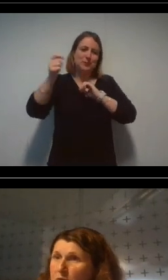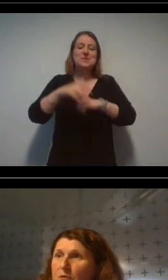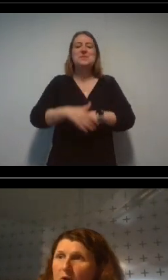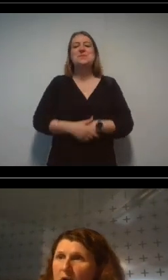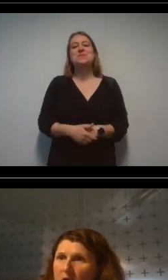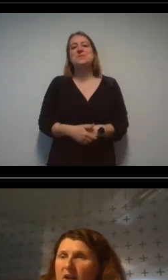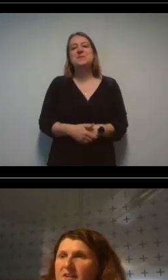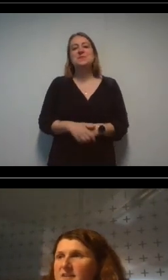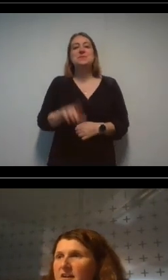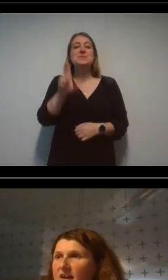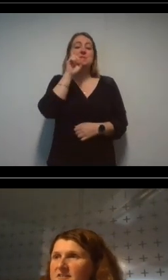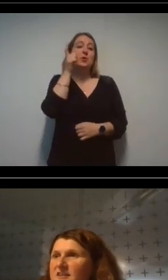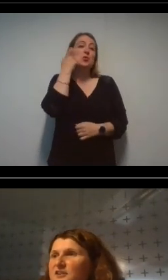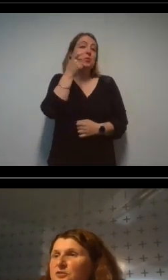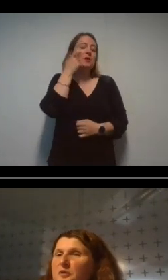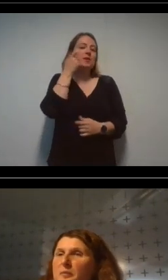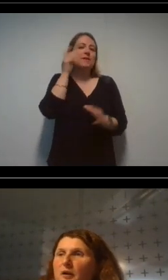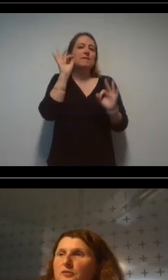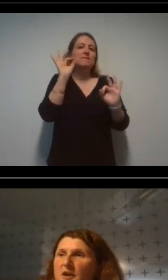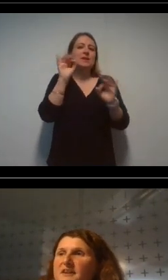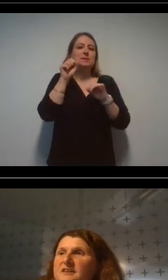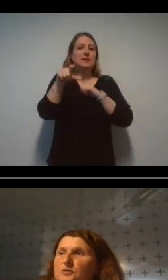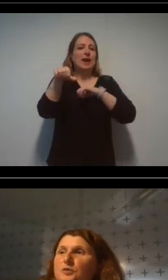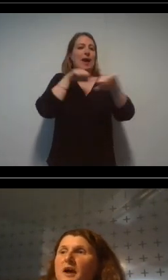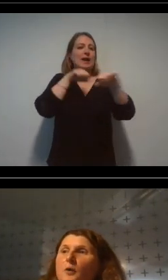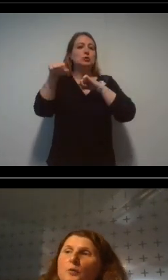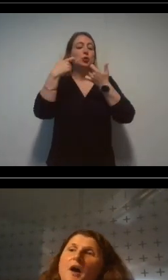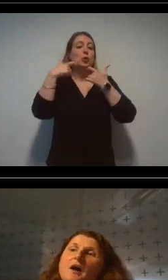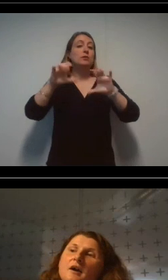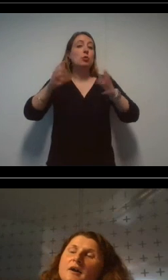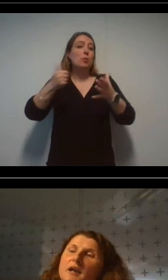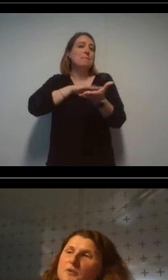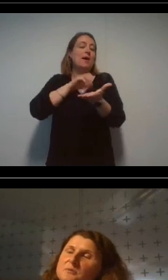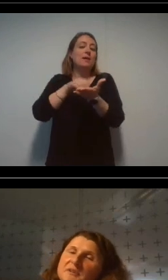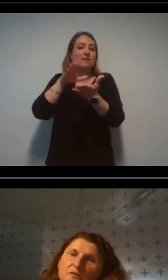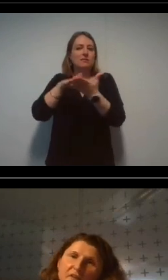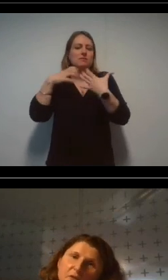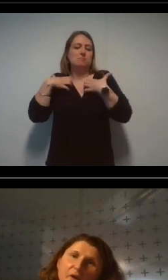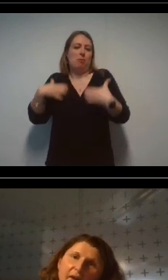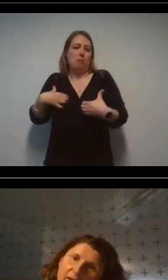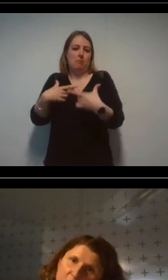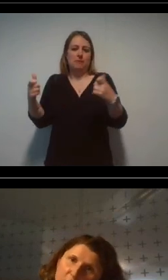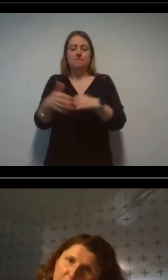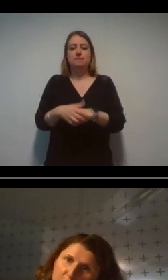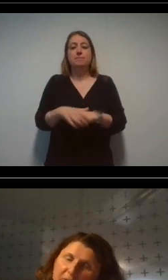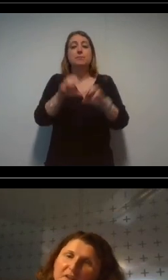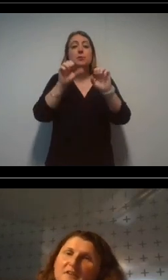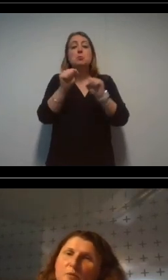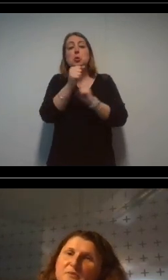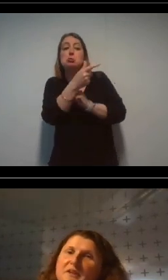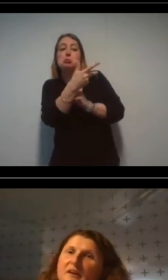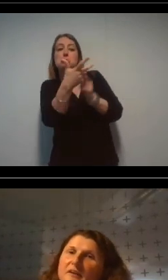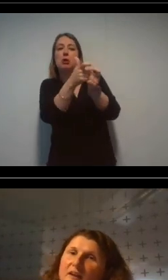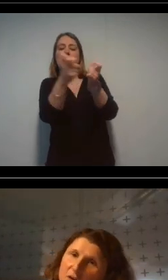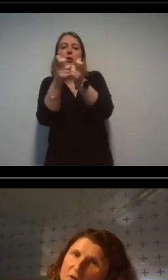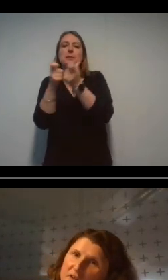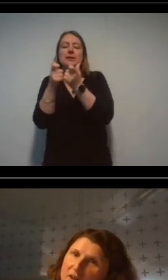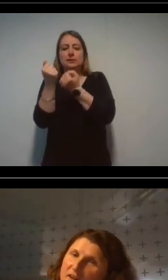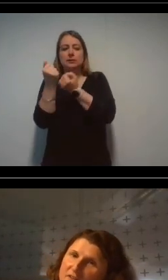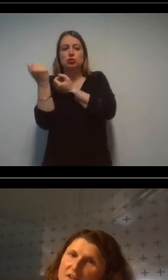Puisqu'on a vu que l'accès à ces actions se fait par voie d'adhésion. Là, on a la possibilité de faire découvrir à quelques entreprises la